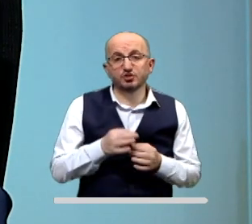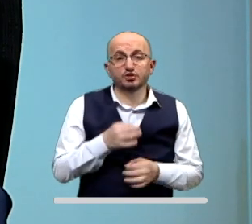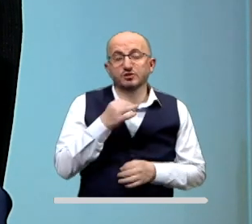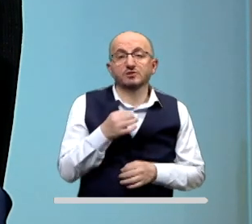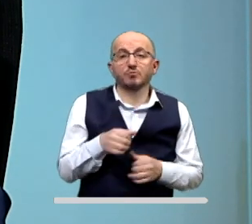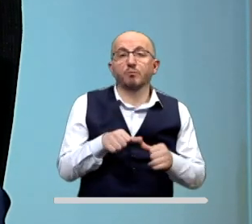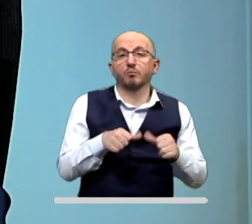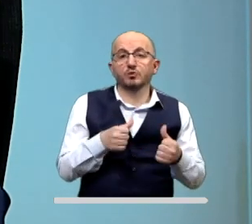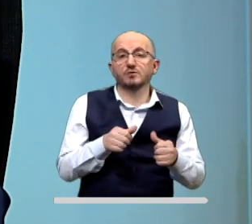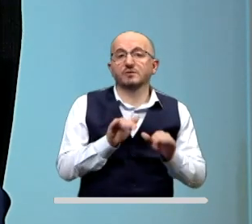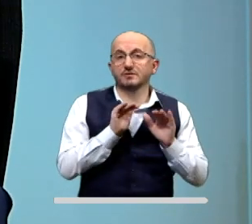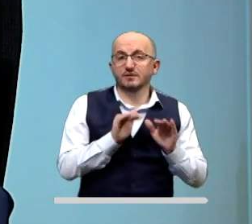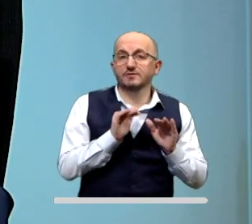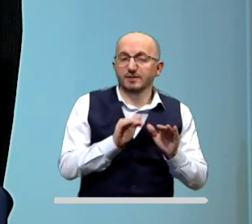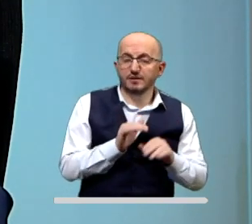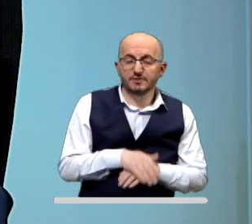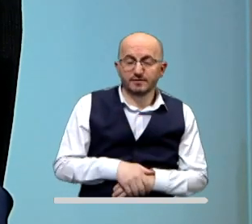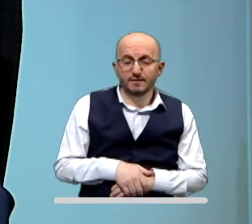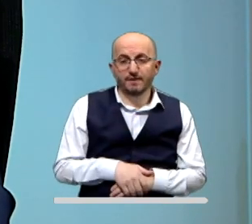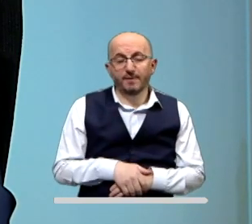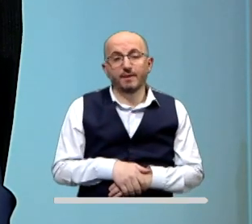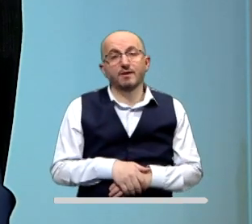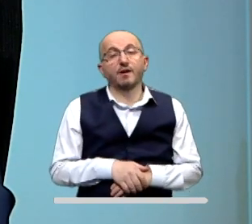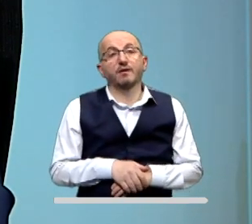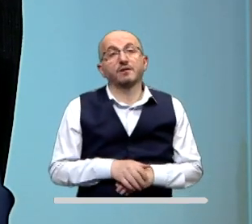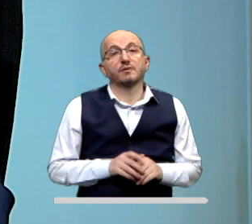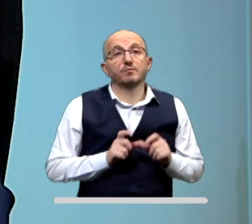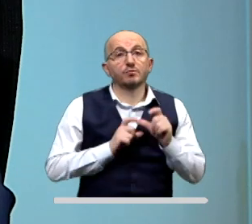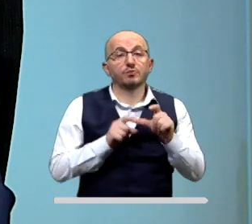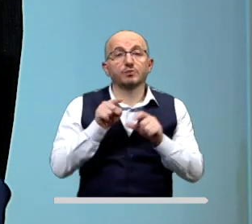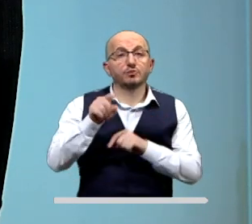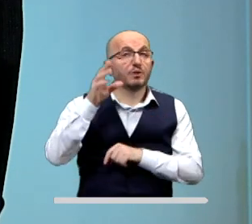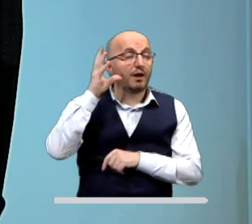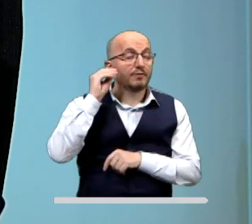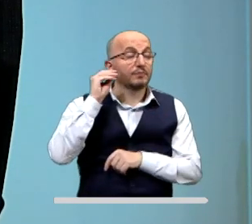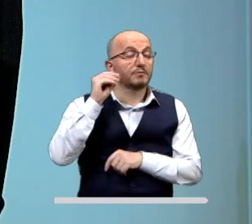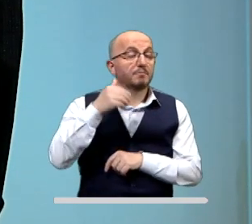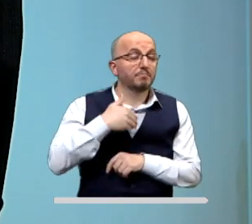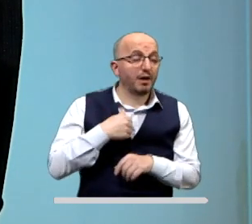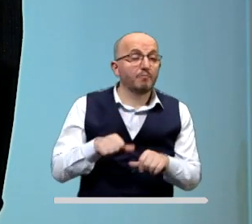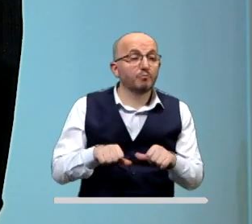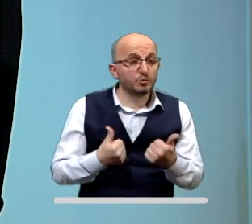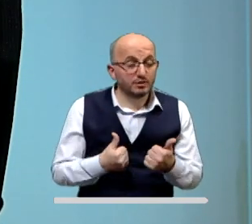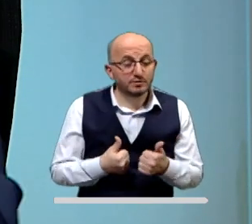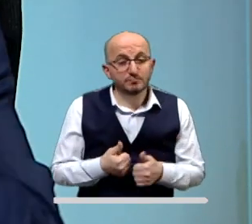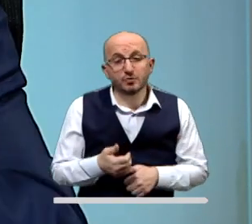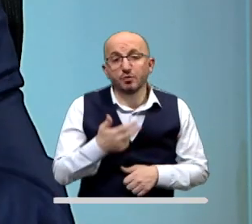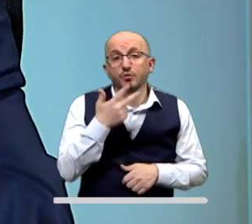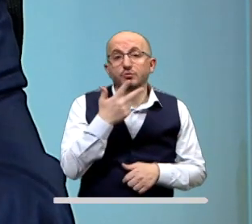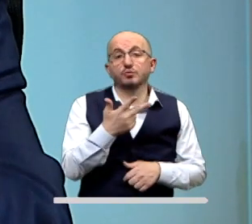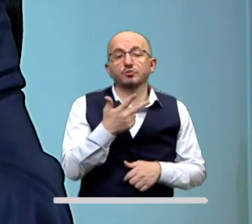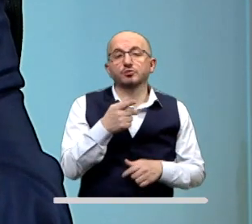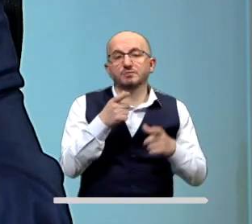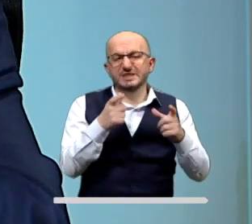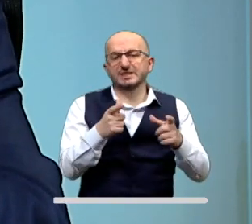boşamasını teyit etmek onu tespit etmek ama Bu soruda şunu anlıyorum ben boşadım yani 3 talakla da olsa bir